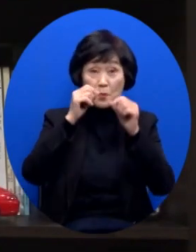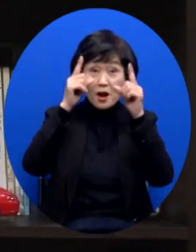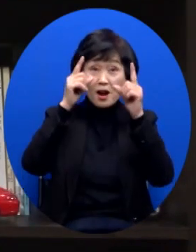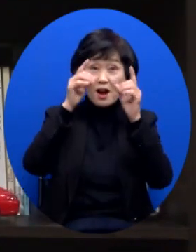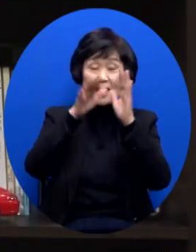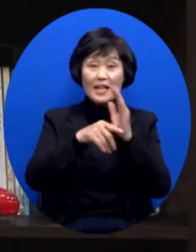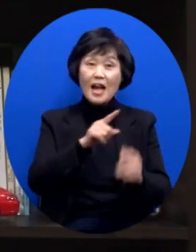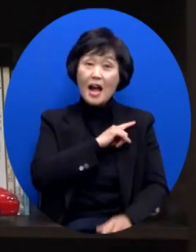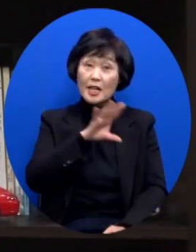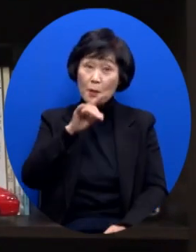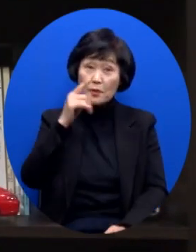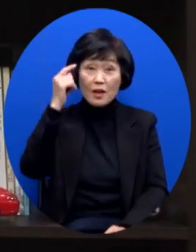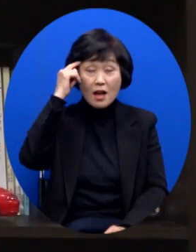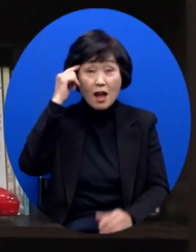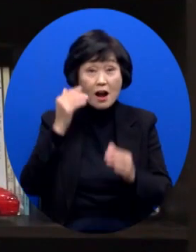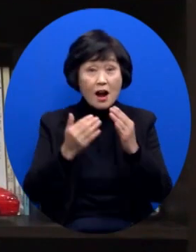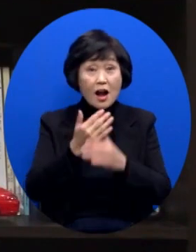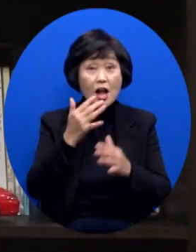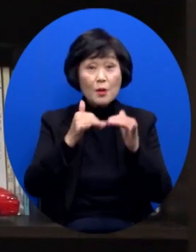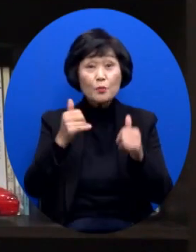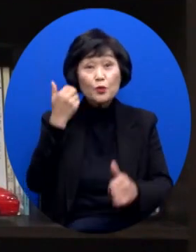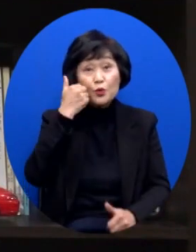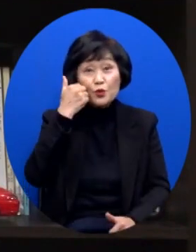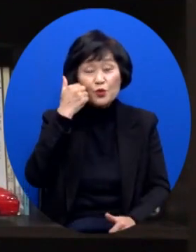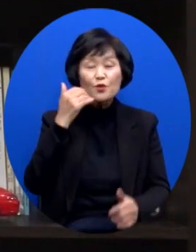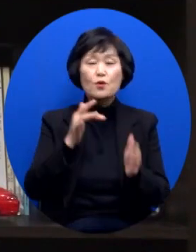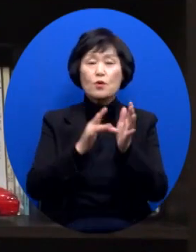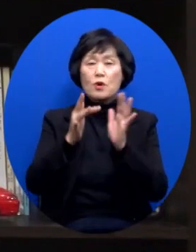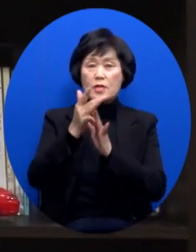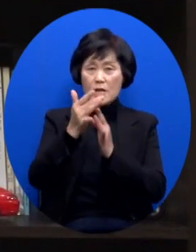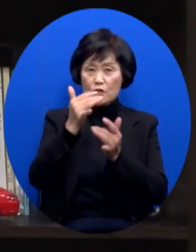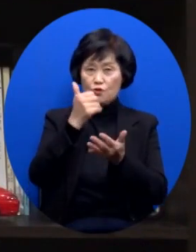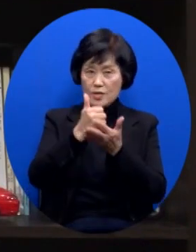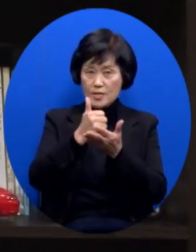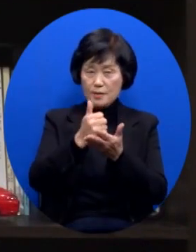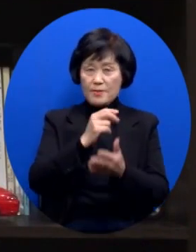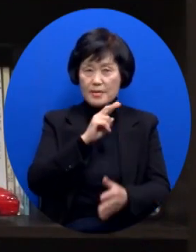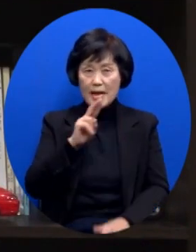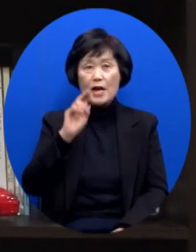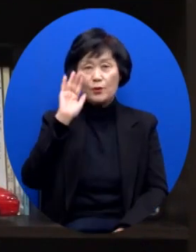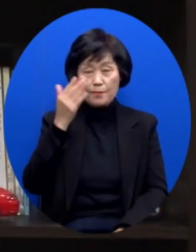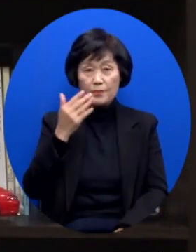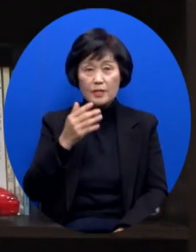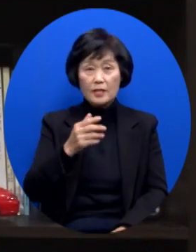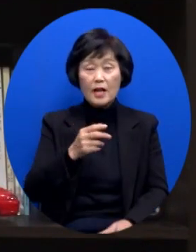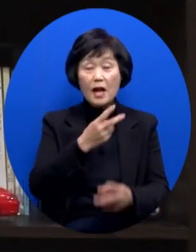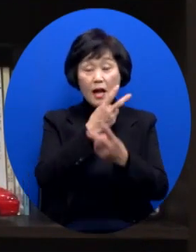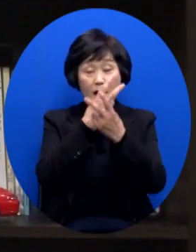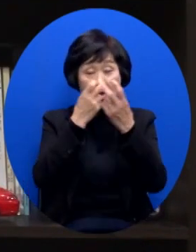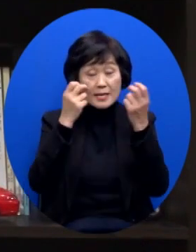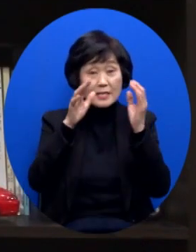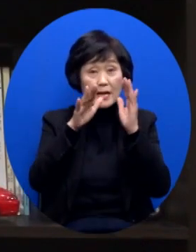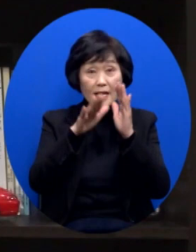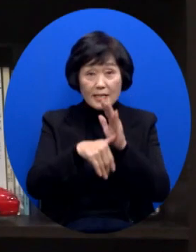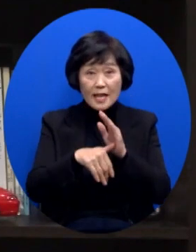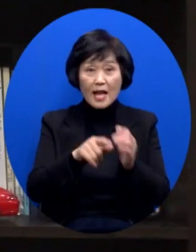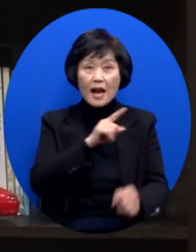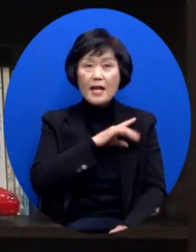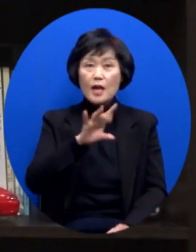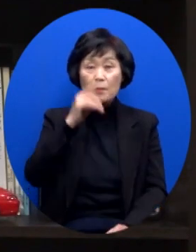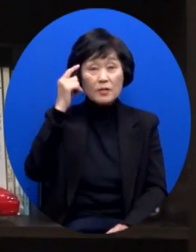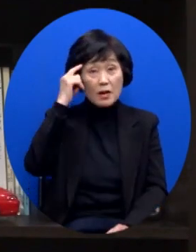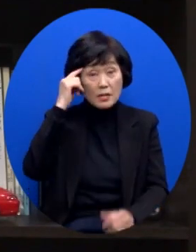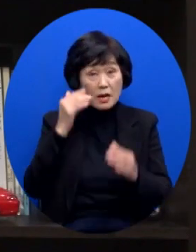먼저 생각나는 분이 누구십니까? 예수님이 되어야 합니다. 저녁에 주무시기 전에 제일 마지막으로 생각나는 분이